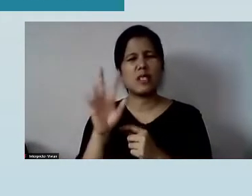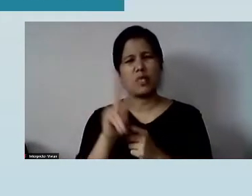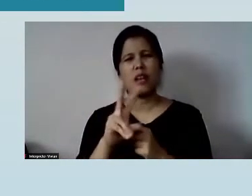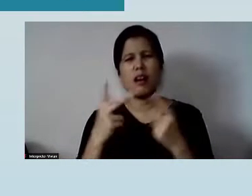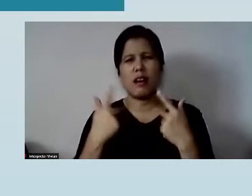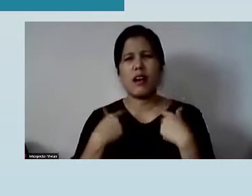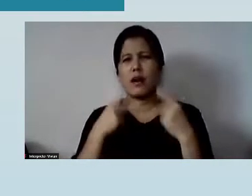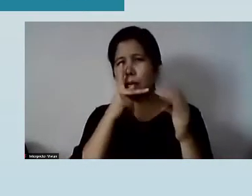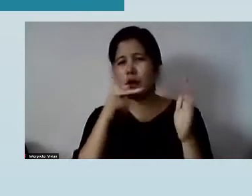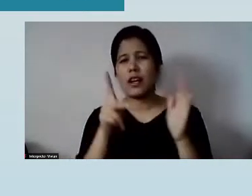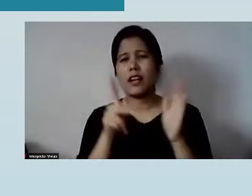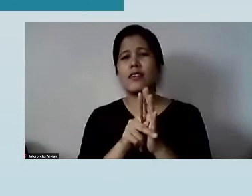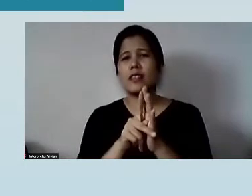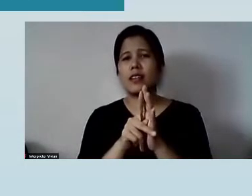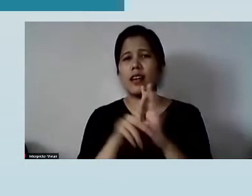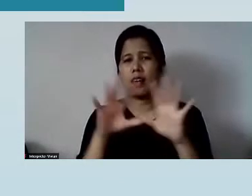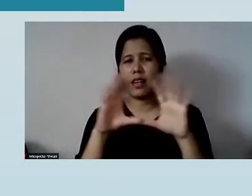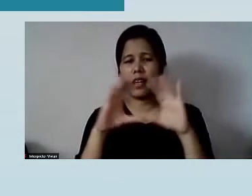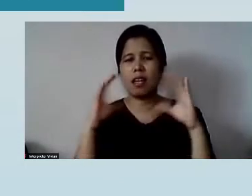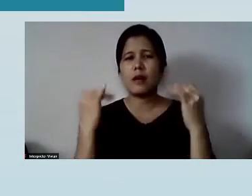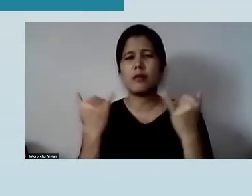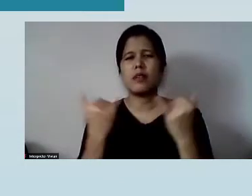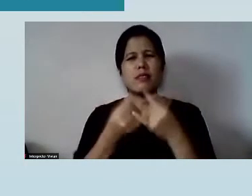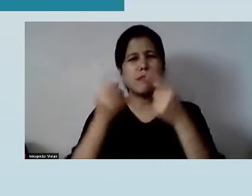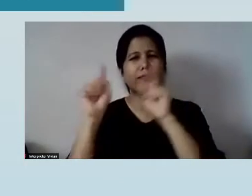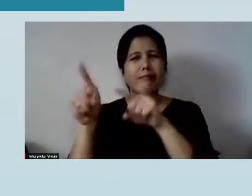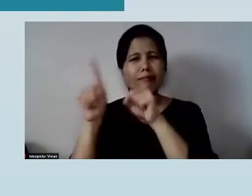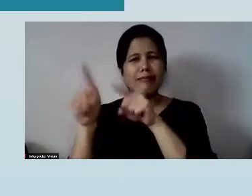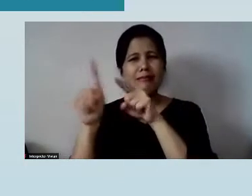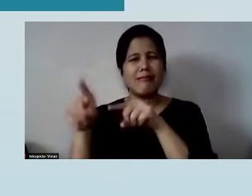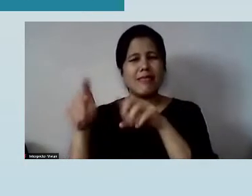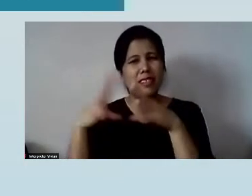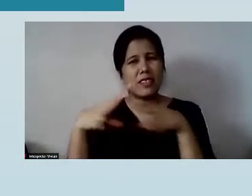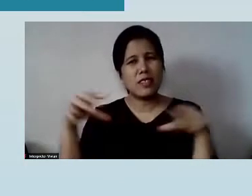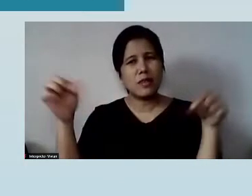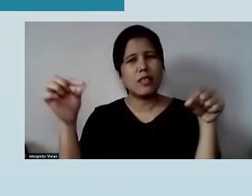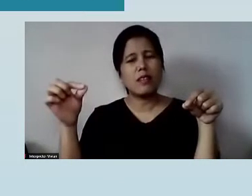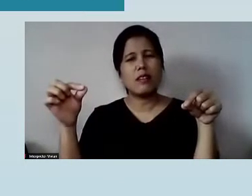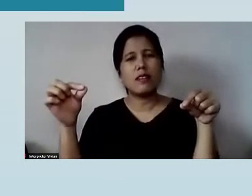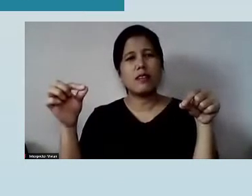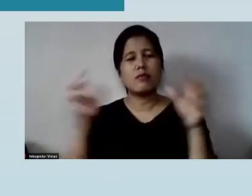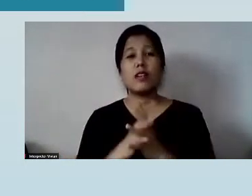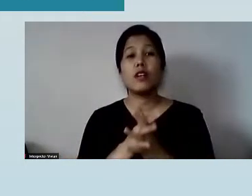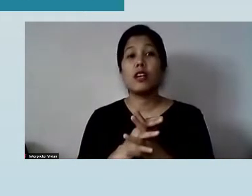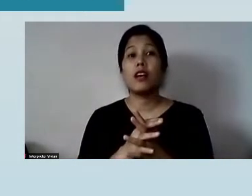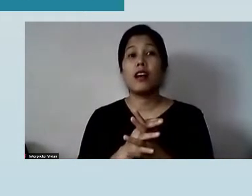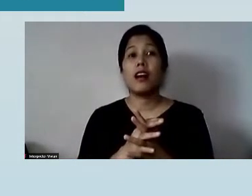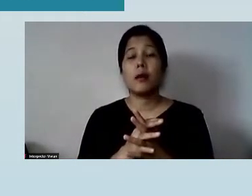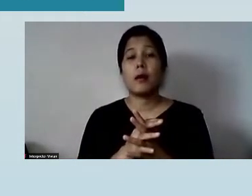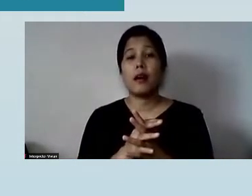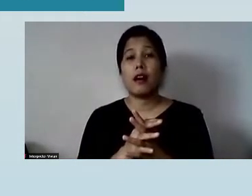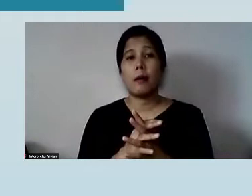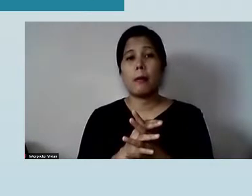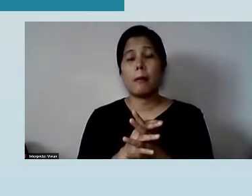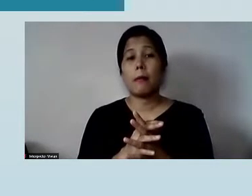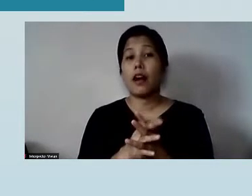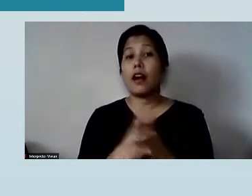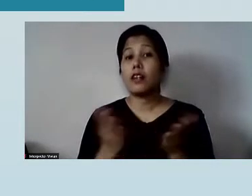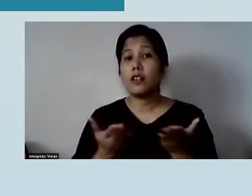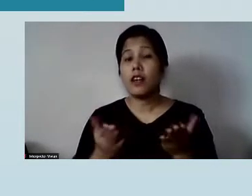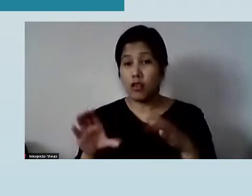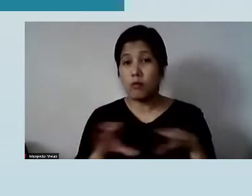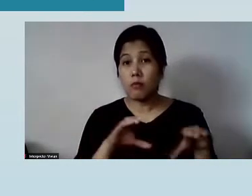private companies na napuntahan doon. Alam mo, yung nagko-comply talaga yung mga malalaking companies at sila